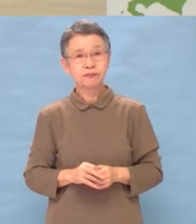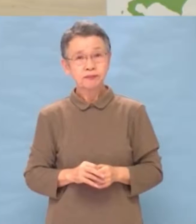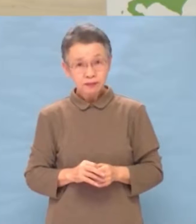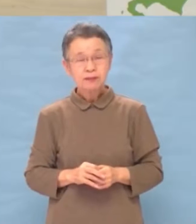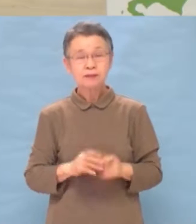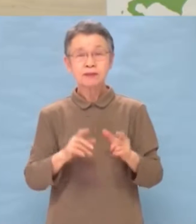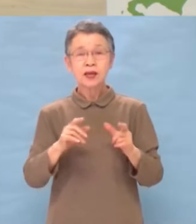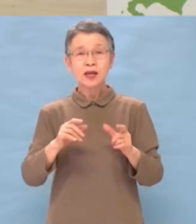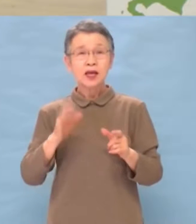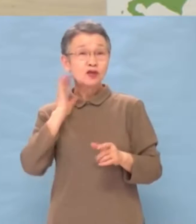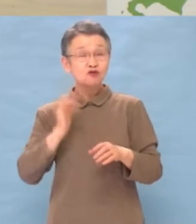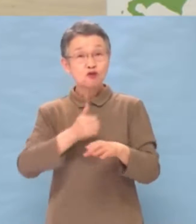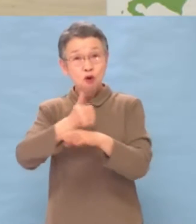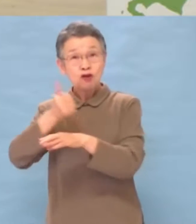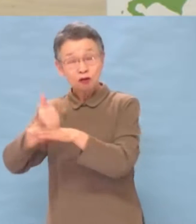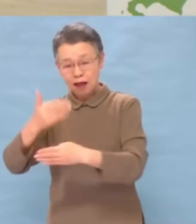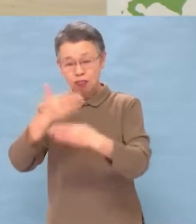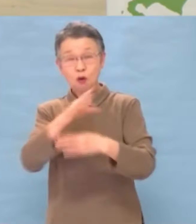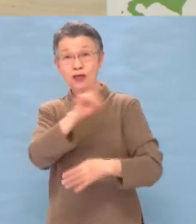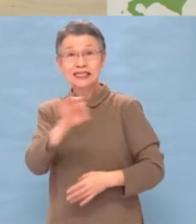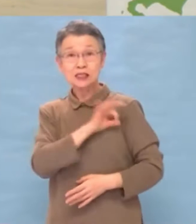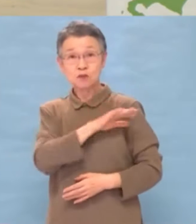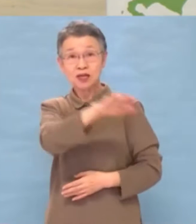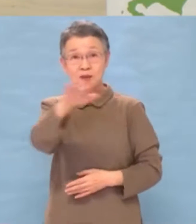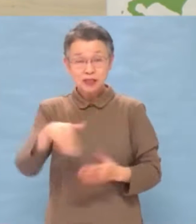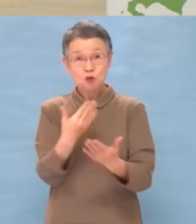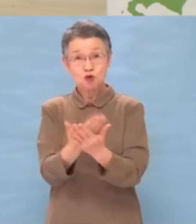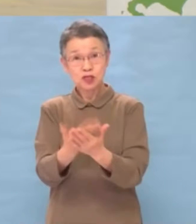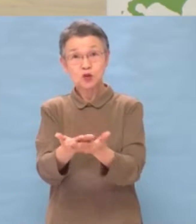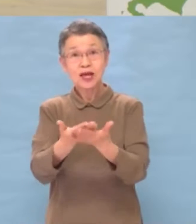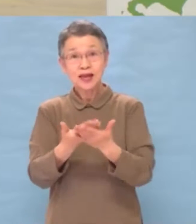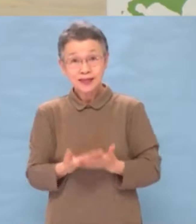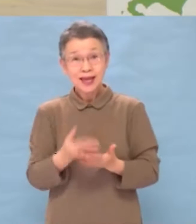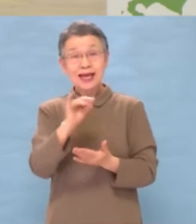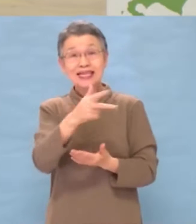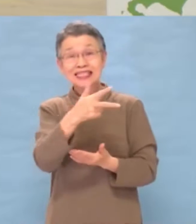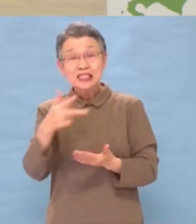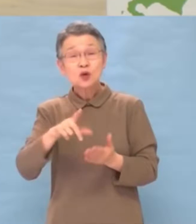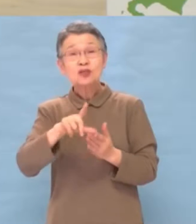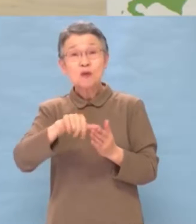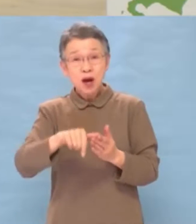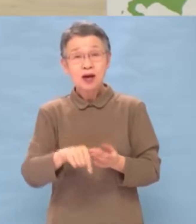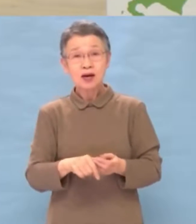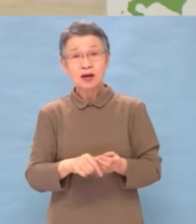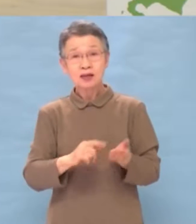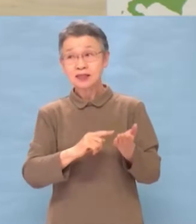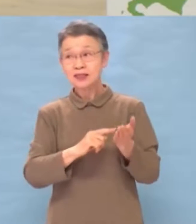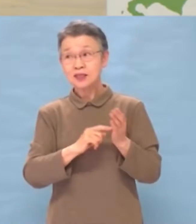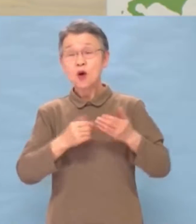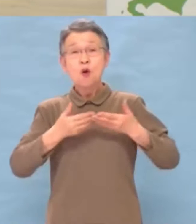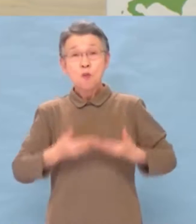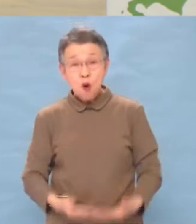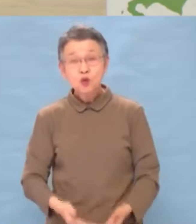その首長ですとか、農業の方々も、要請踏まえて、知事ご自身は重いことだというふう